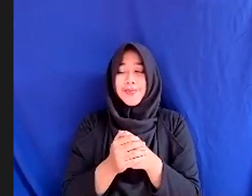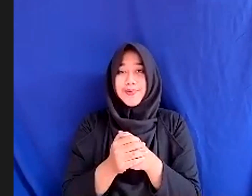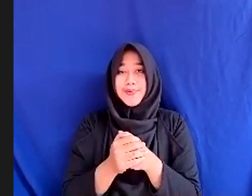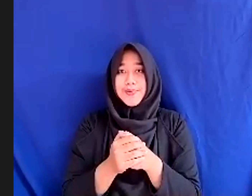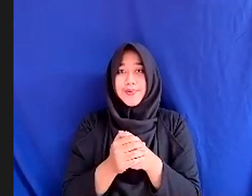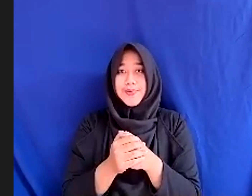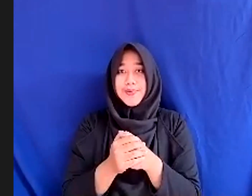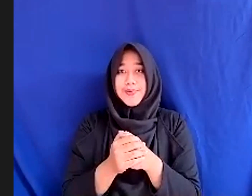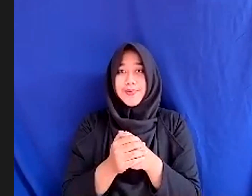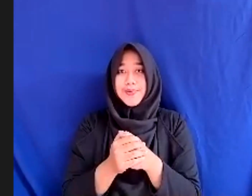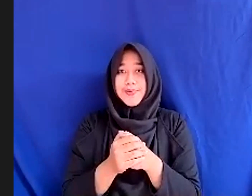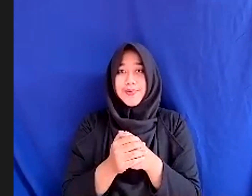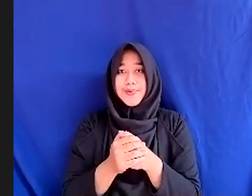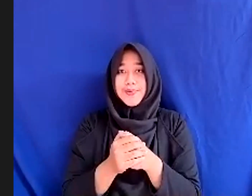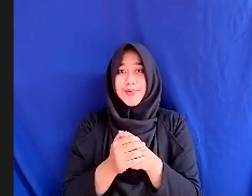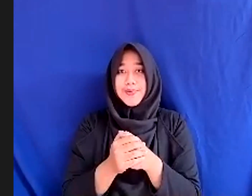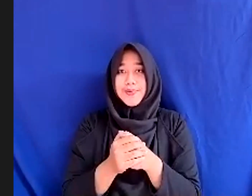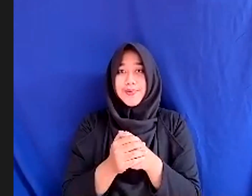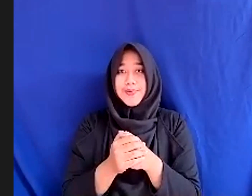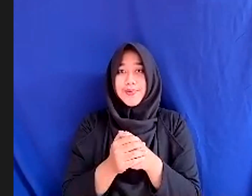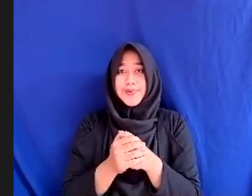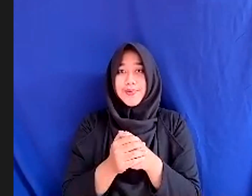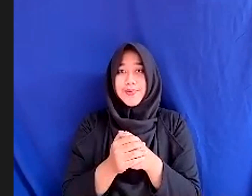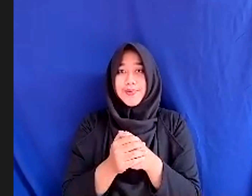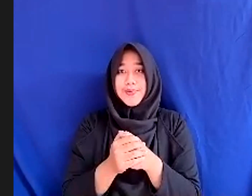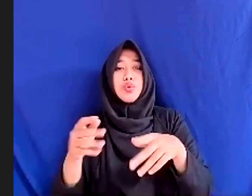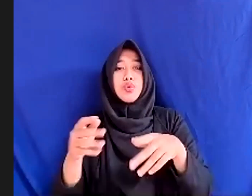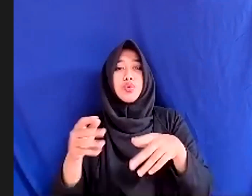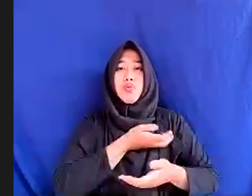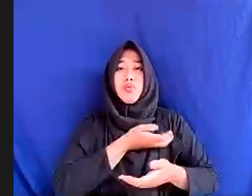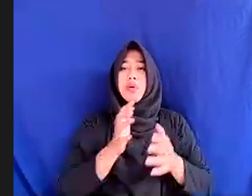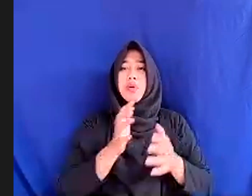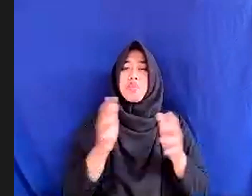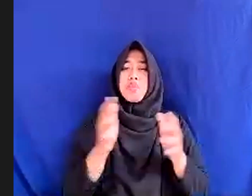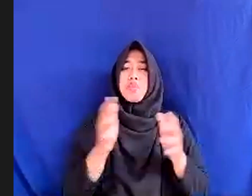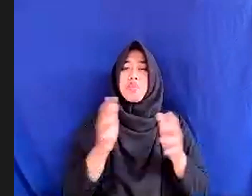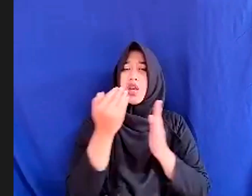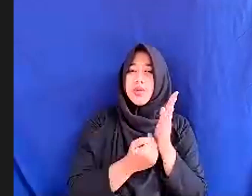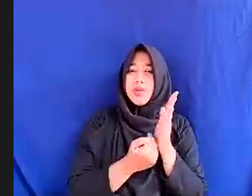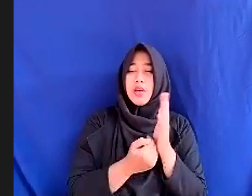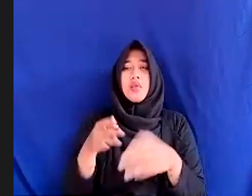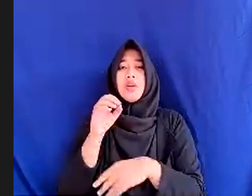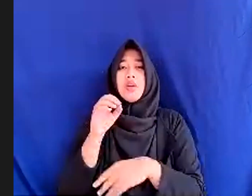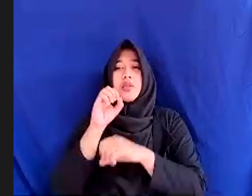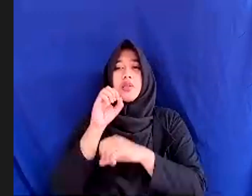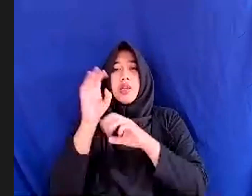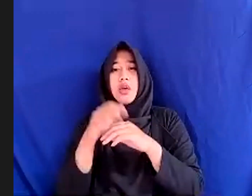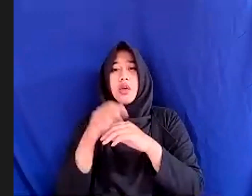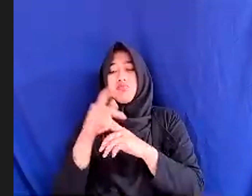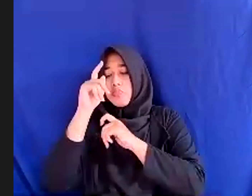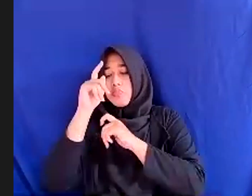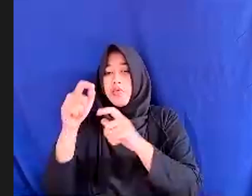sekali kebijakan-kebijakan. Tadi telah diuraikan oleh Prof. Adi Ningsih bahwasanya dari sisi manapun secara holistik pemerintah